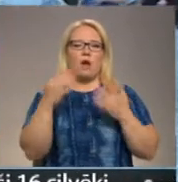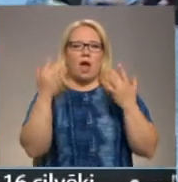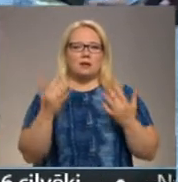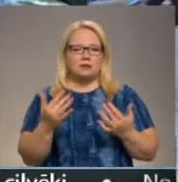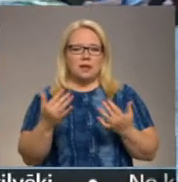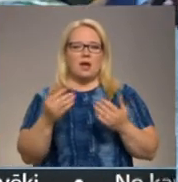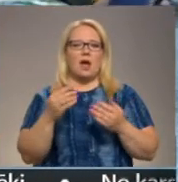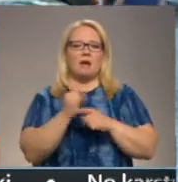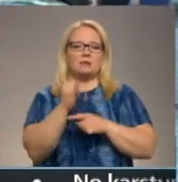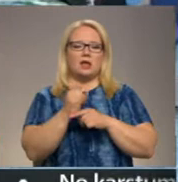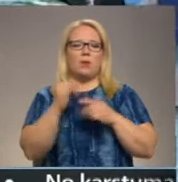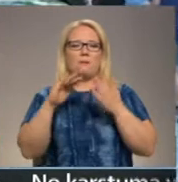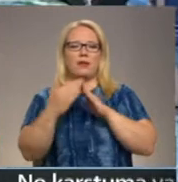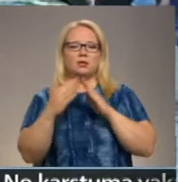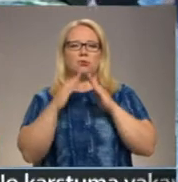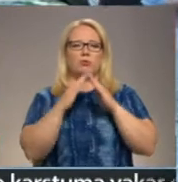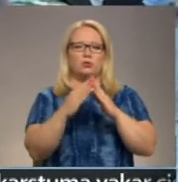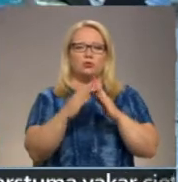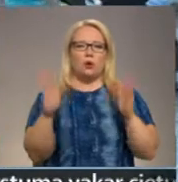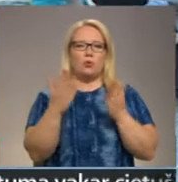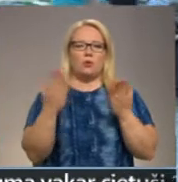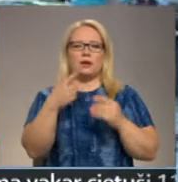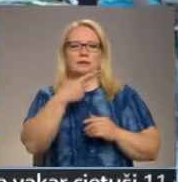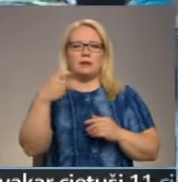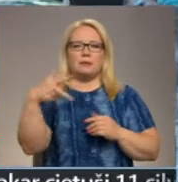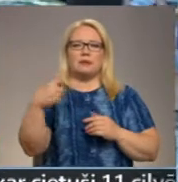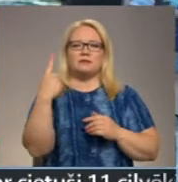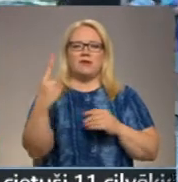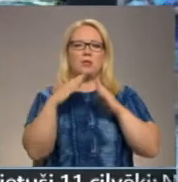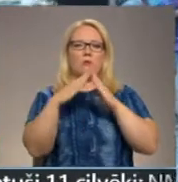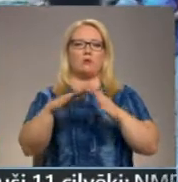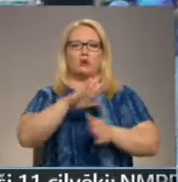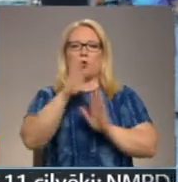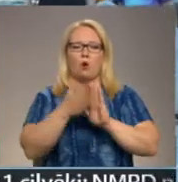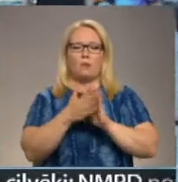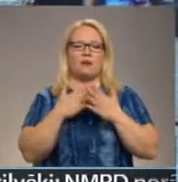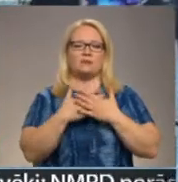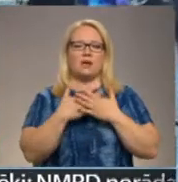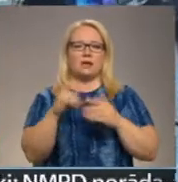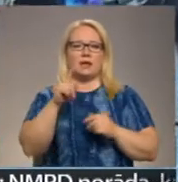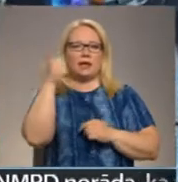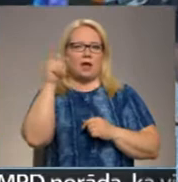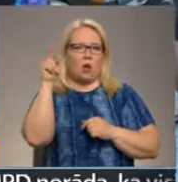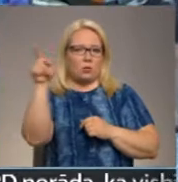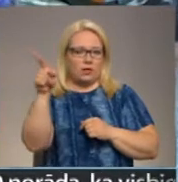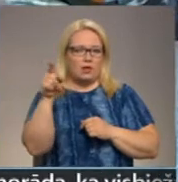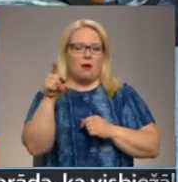muižas, kurā pīsadola 131 muiža kūpumā. Visaktīvoko ir Igaunija,